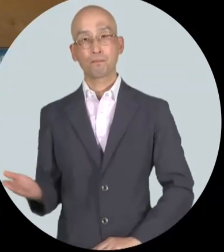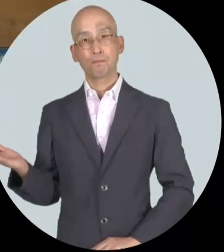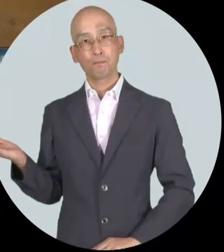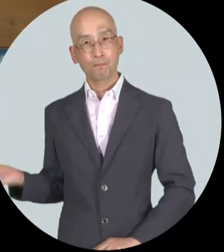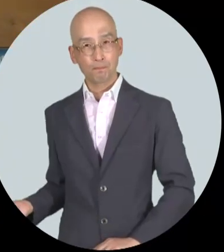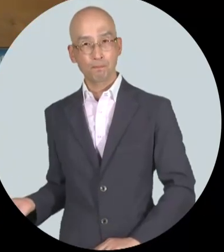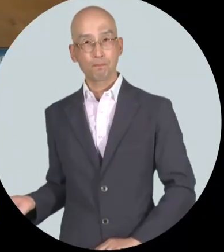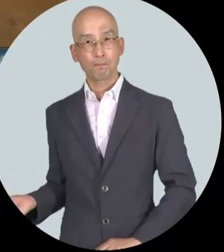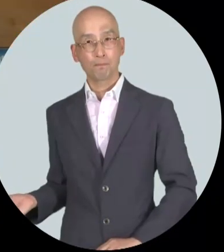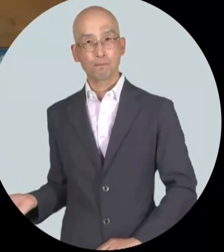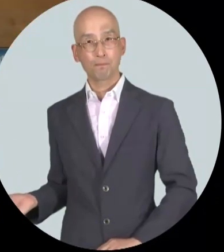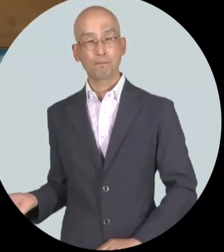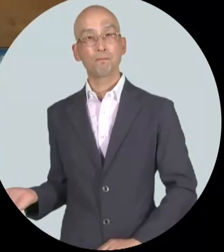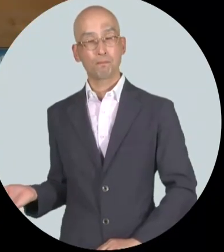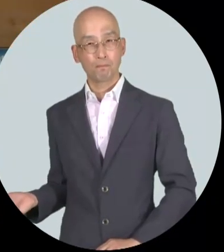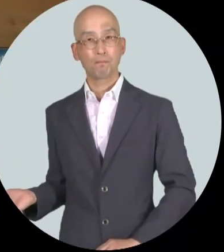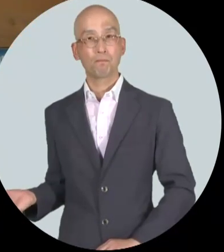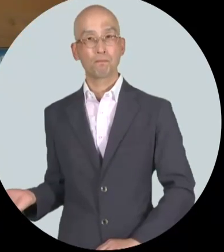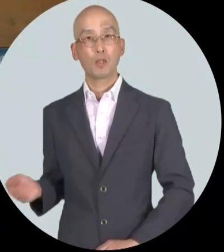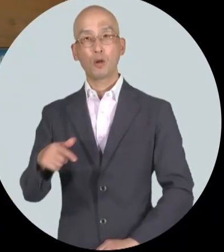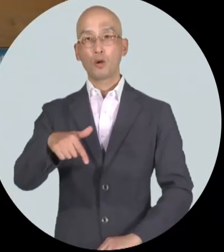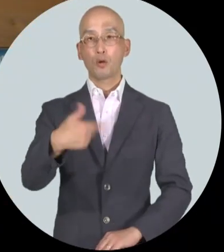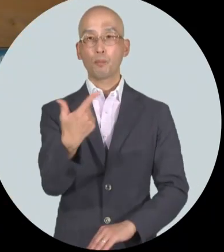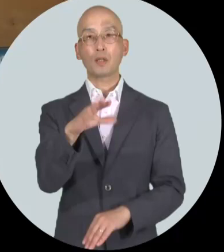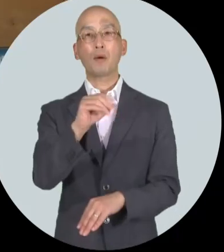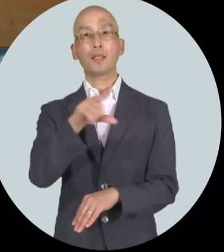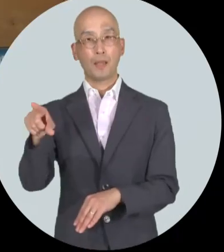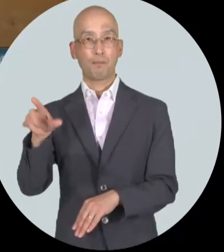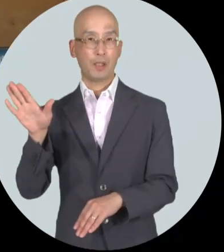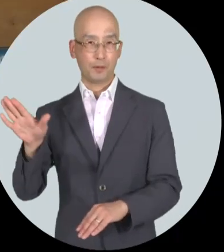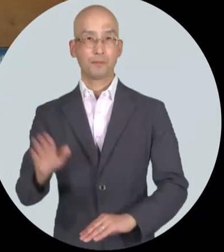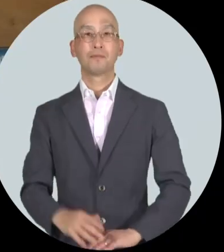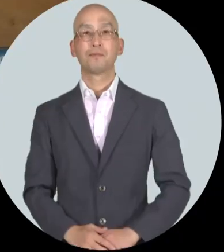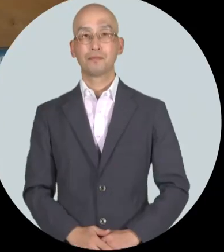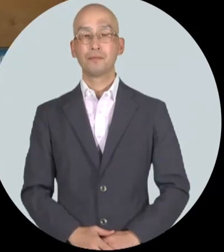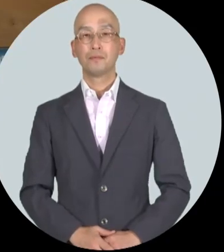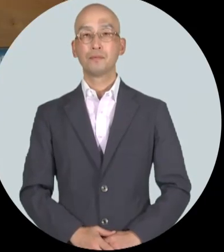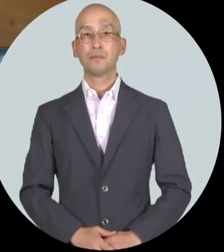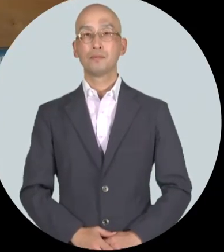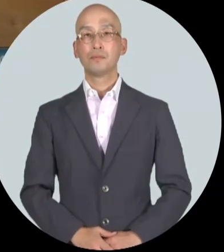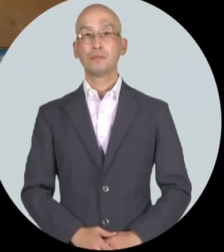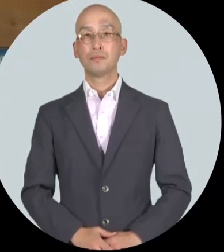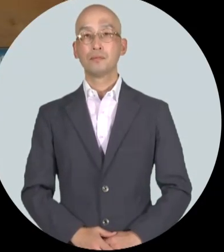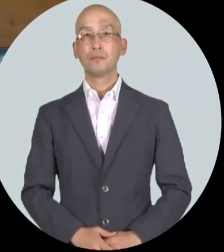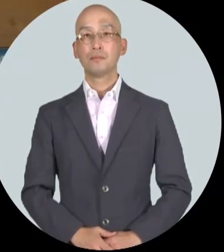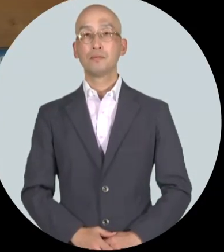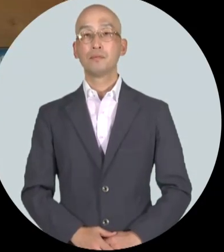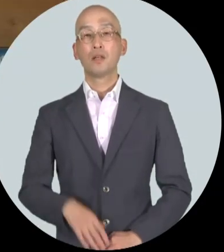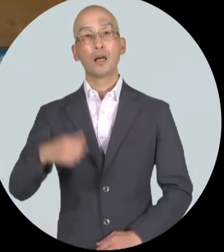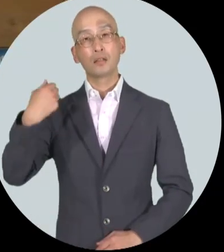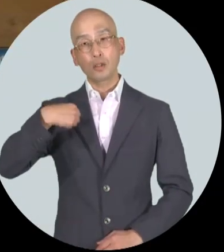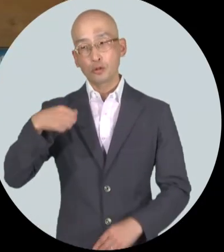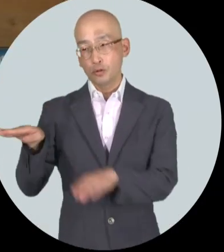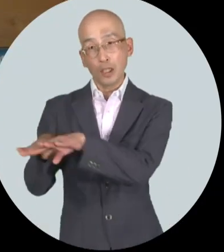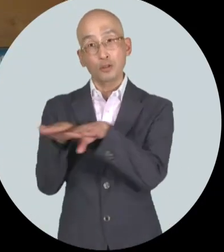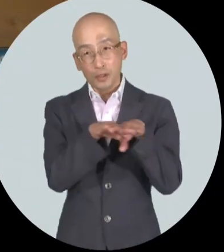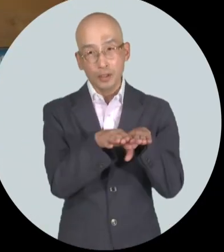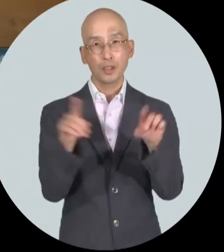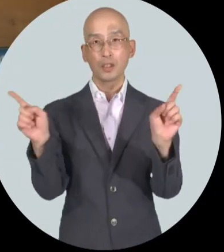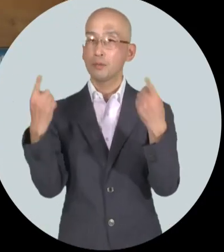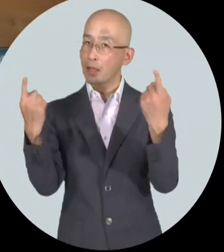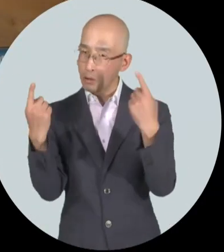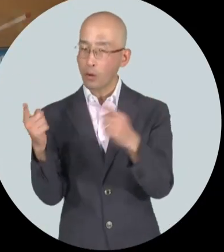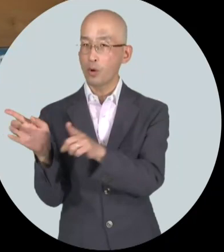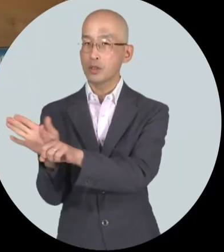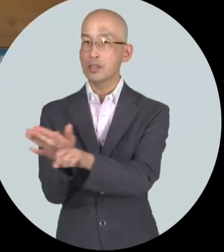題は京都子どもの城特別支援事業費600万円規模でございます。 これにつきましては夏休みのイベント支